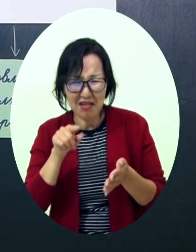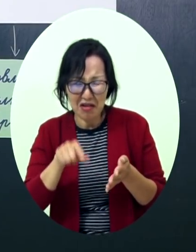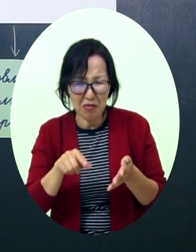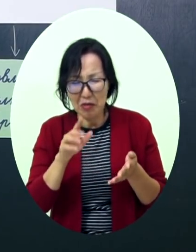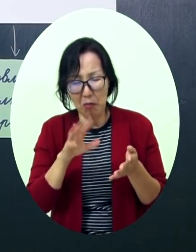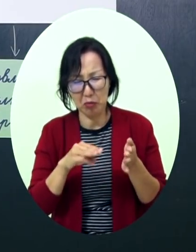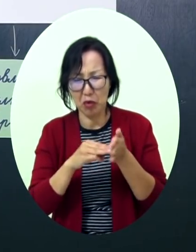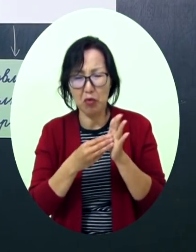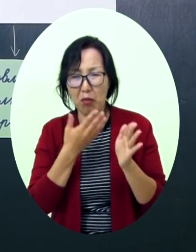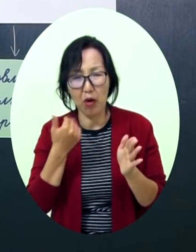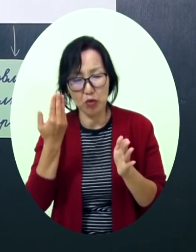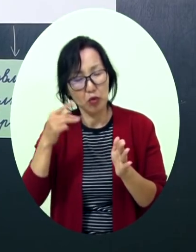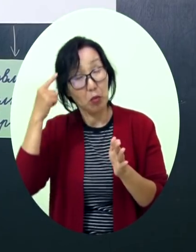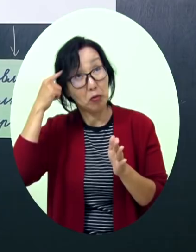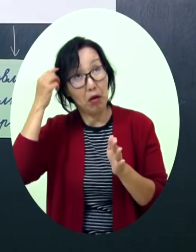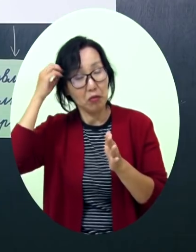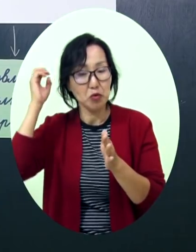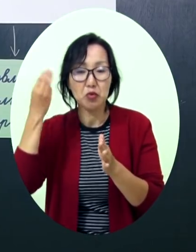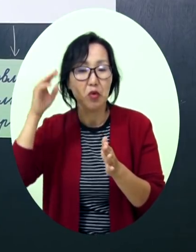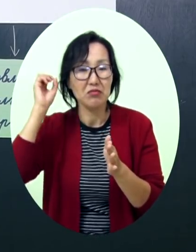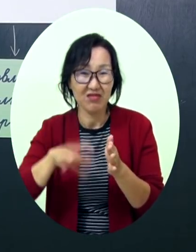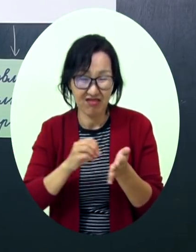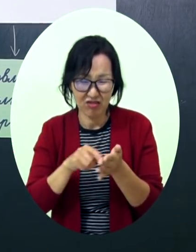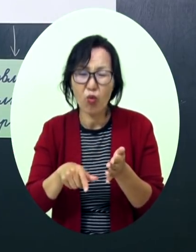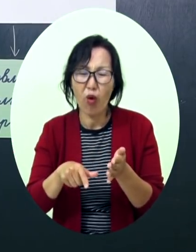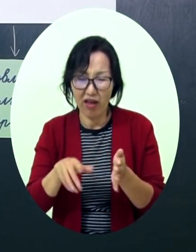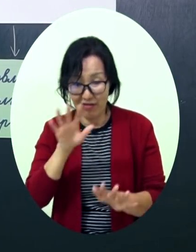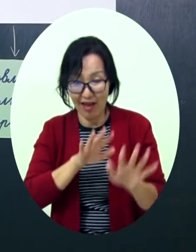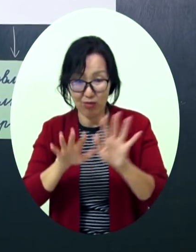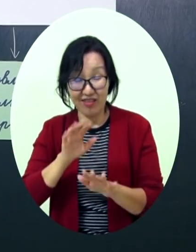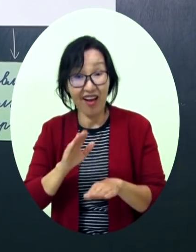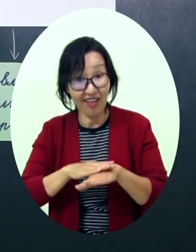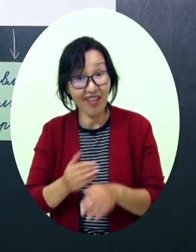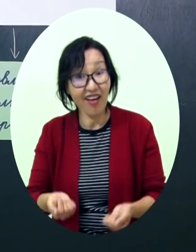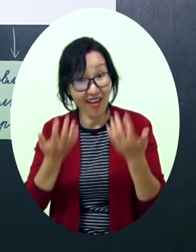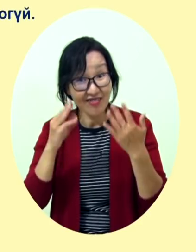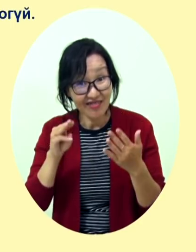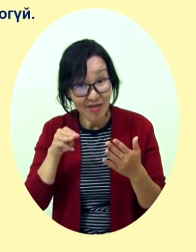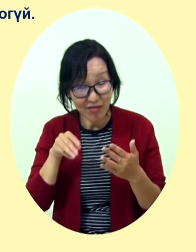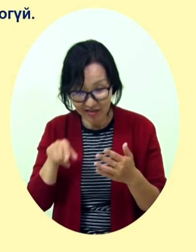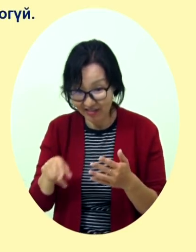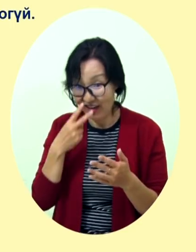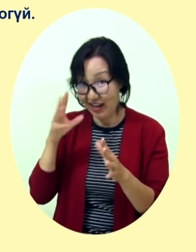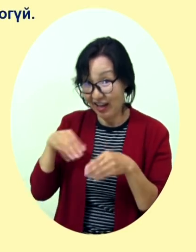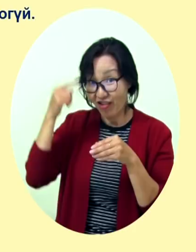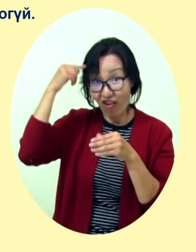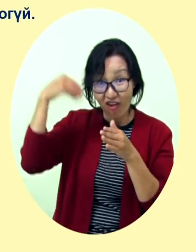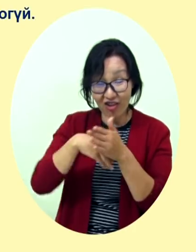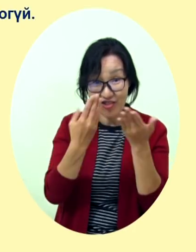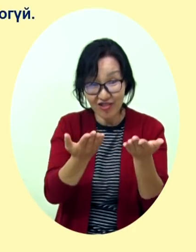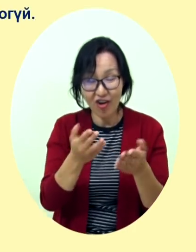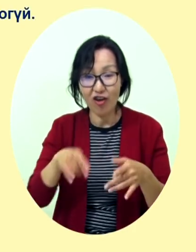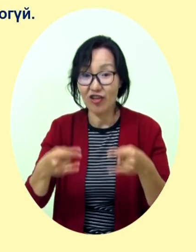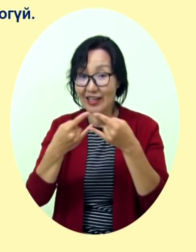шууд бичдэг тохиолдолд найруулгын хувьд бас алдаа гардаг гэдгийг эндээс бас мэдэж аваарай. За, тэгвэл одоо бүгдээрээ